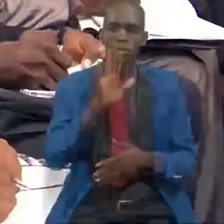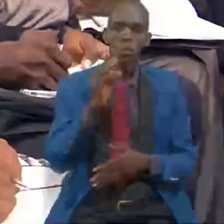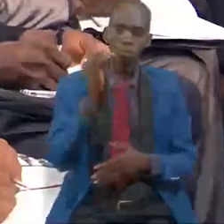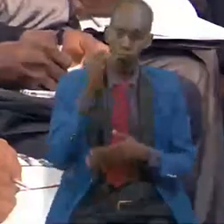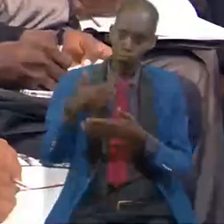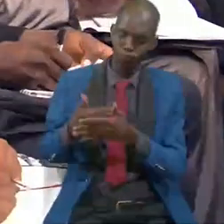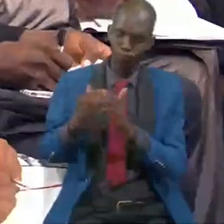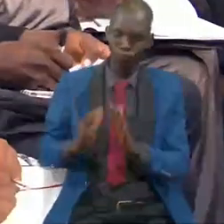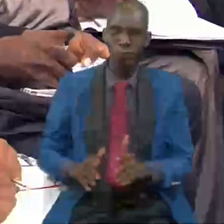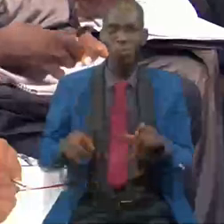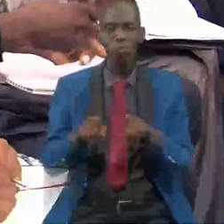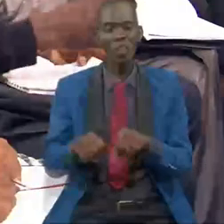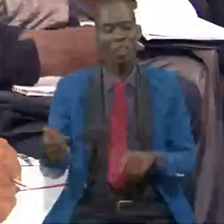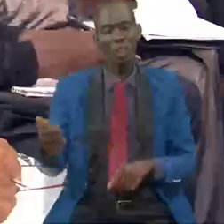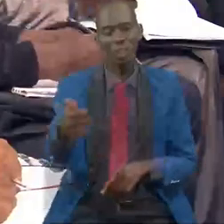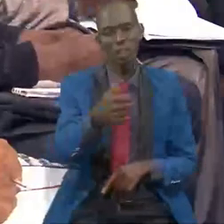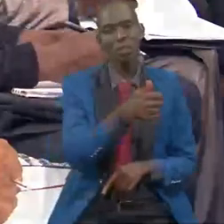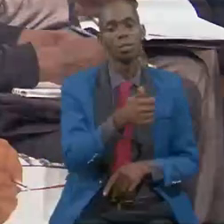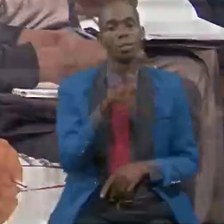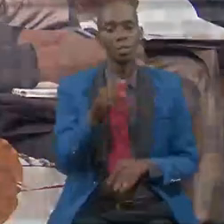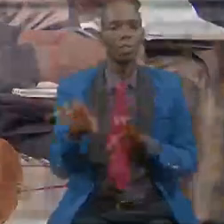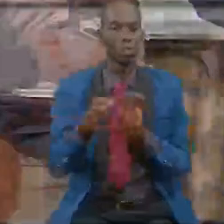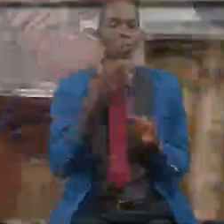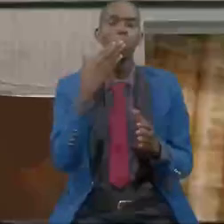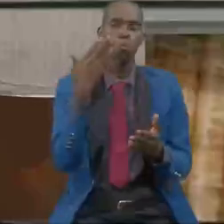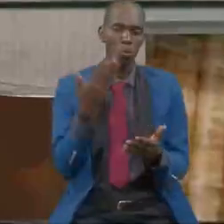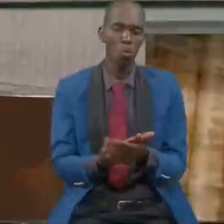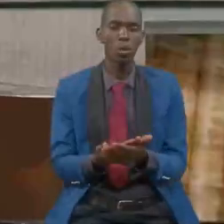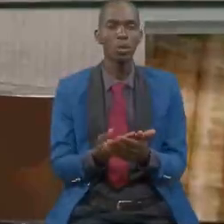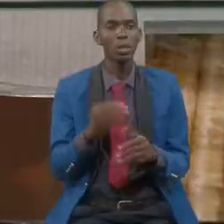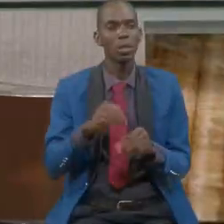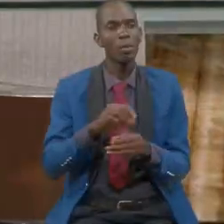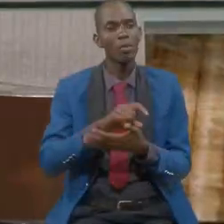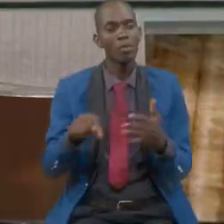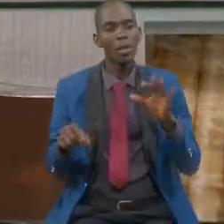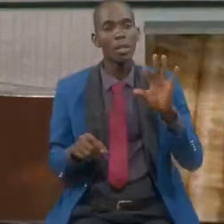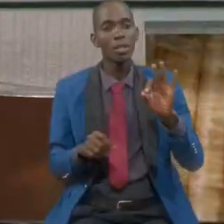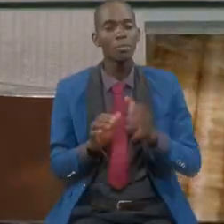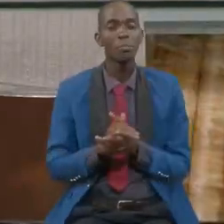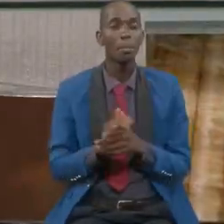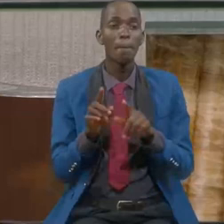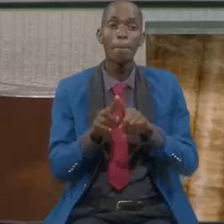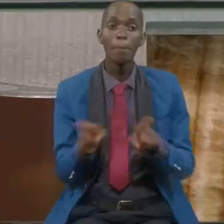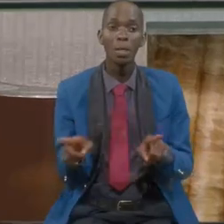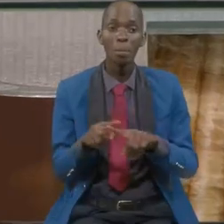comme toi-même. Vous faites bien. Verset 9.